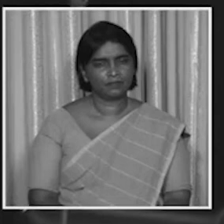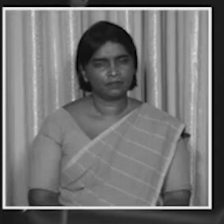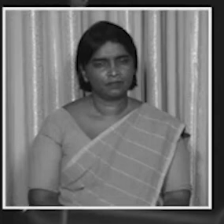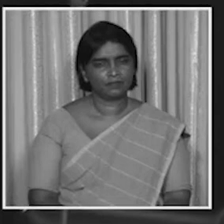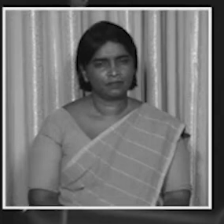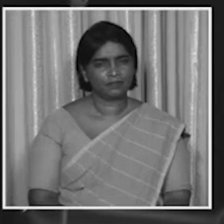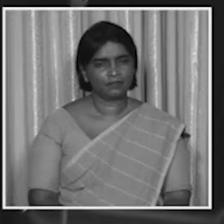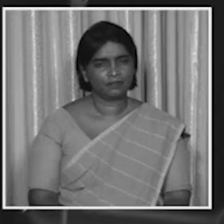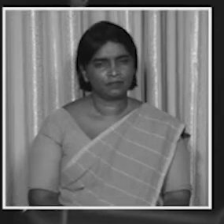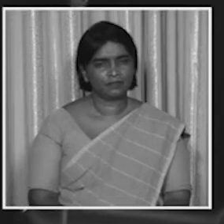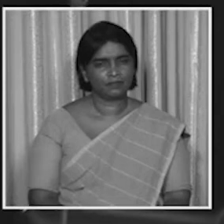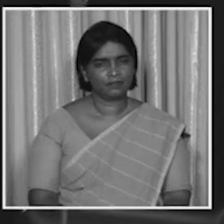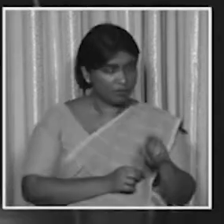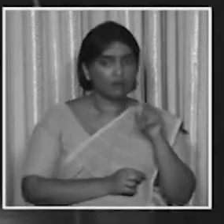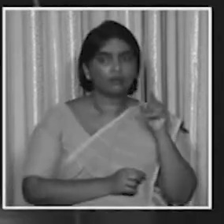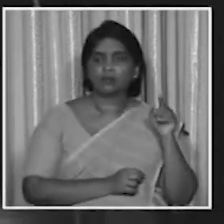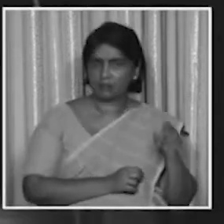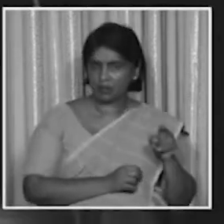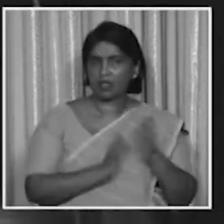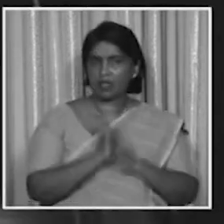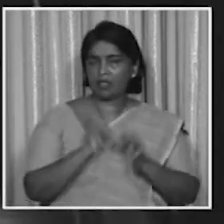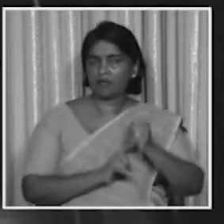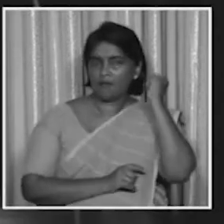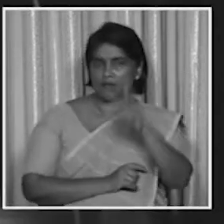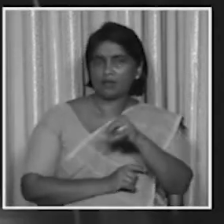එළියට බැන්නා ඔන්න කොටිය එළියට බැන්නා immediately